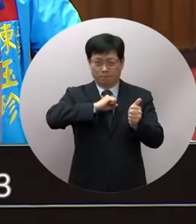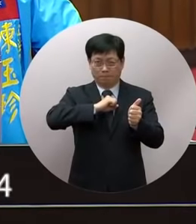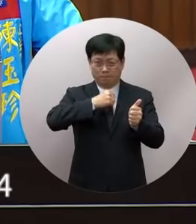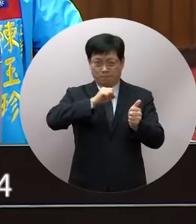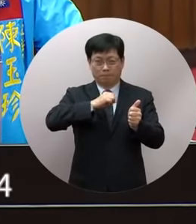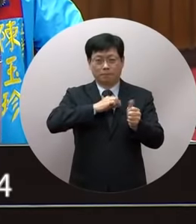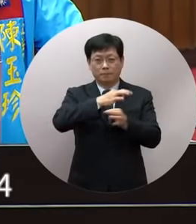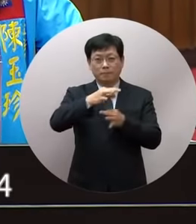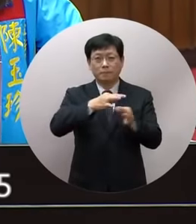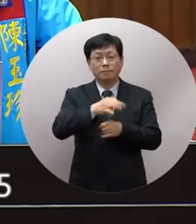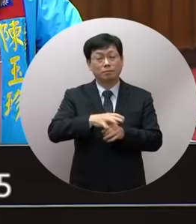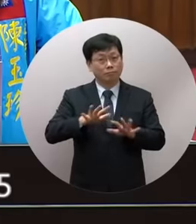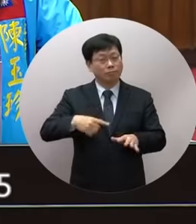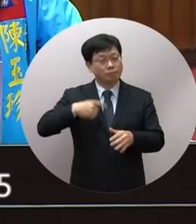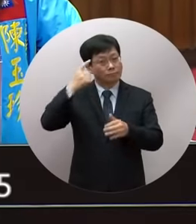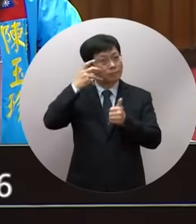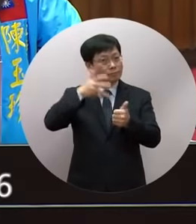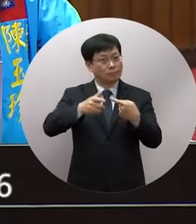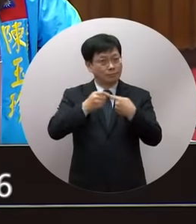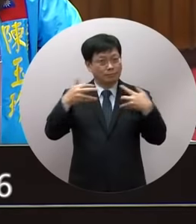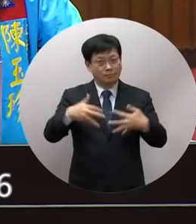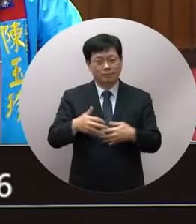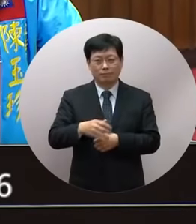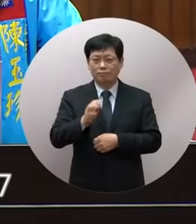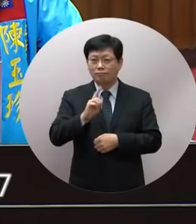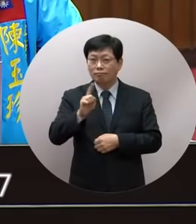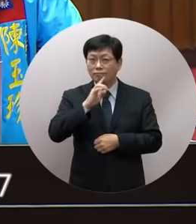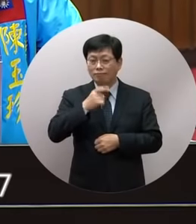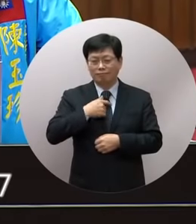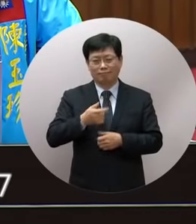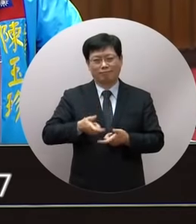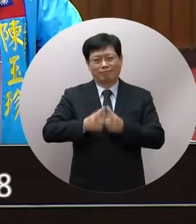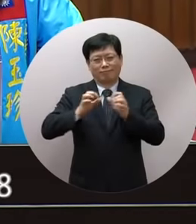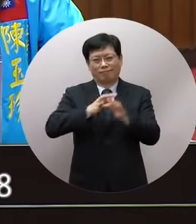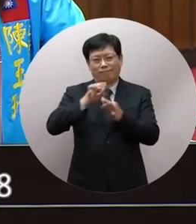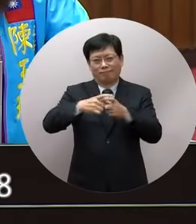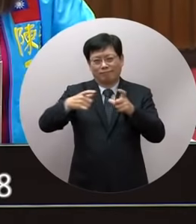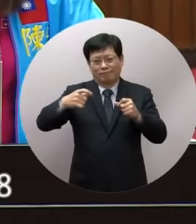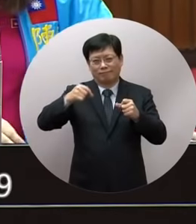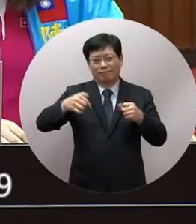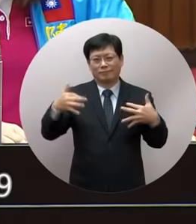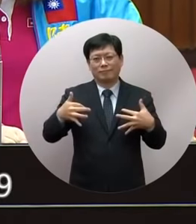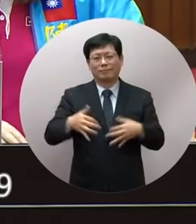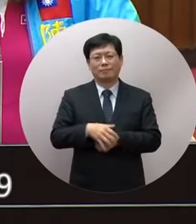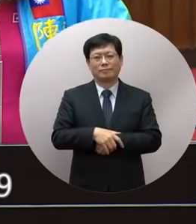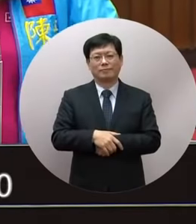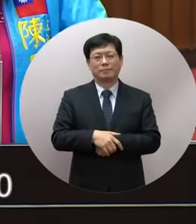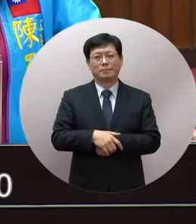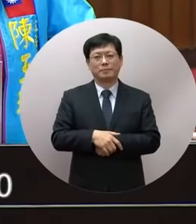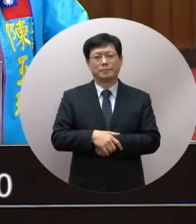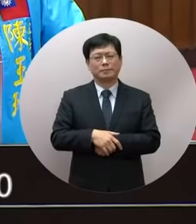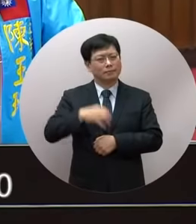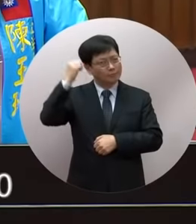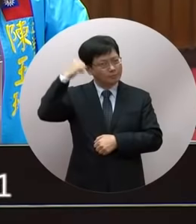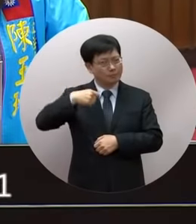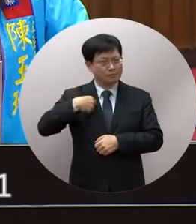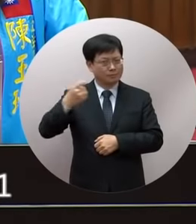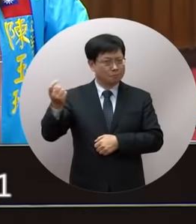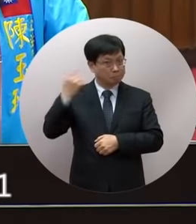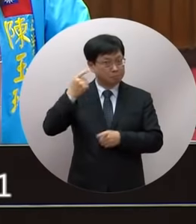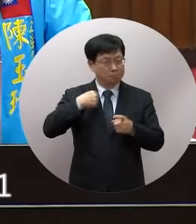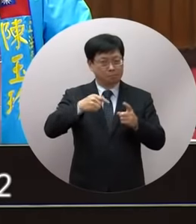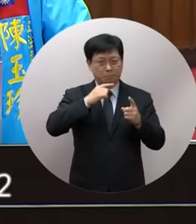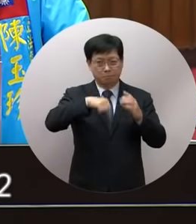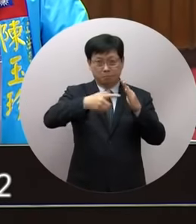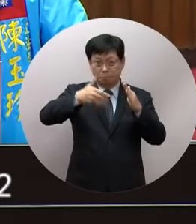经济嘛哈，所以今天先要问的第一个问题是有关那个振兴券的这个问题哈，振兴券。早上我听到院长在